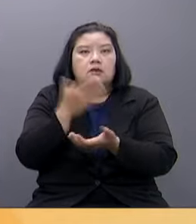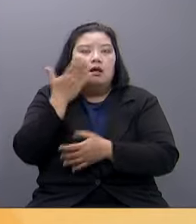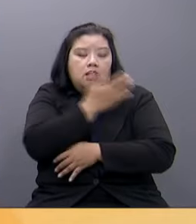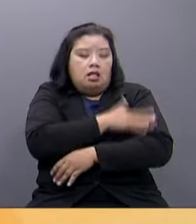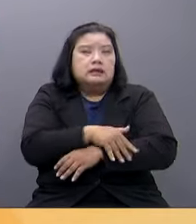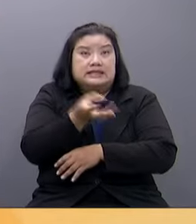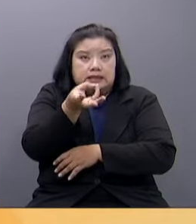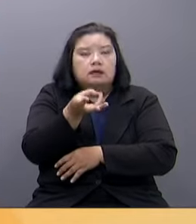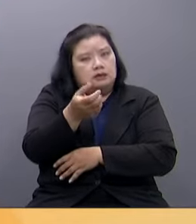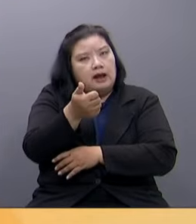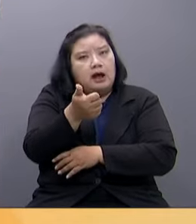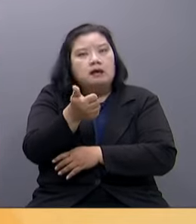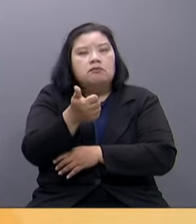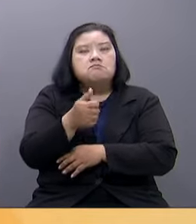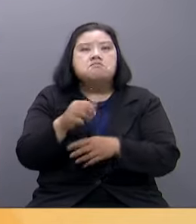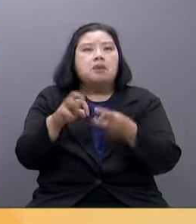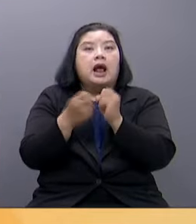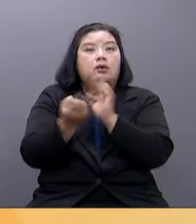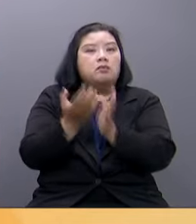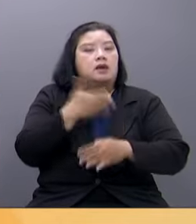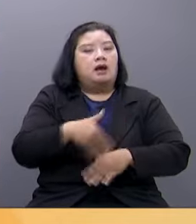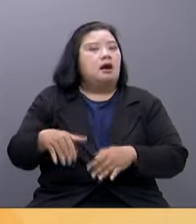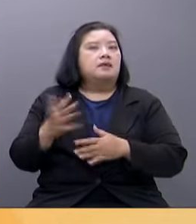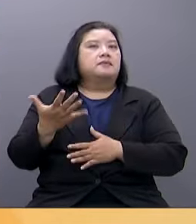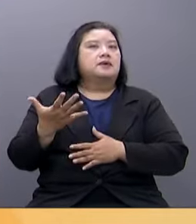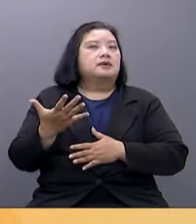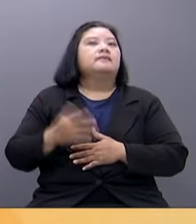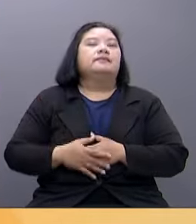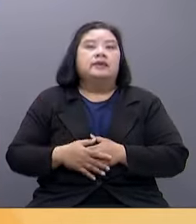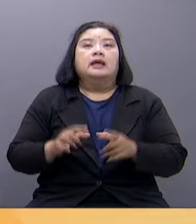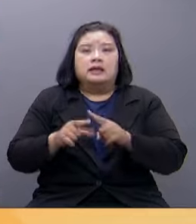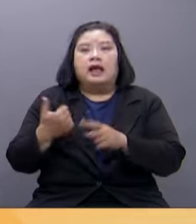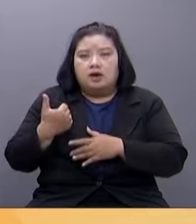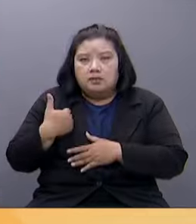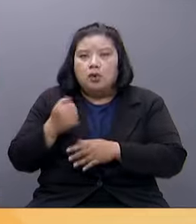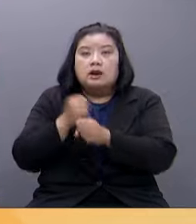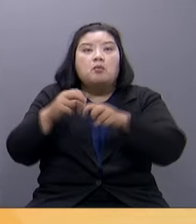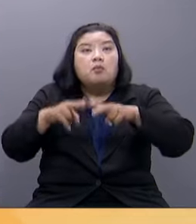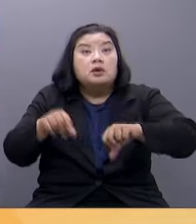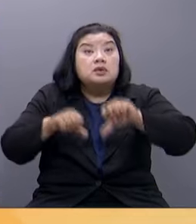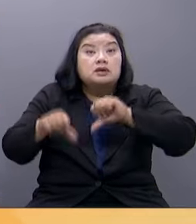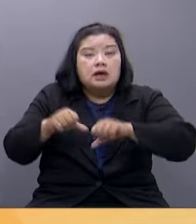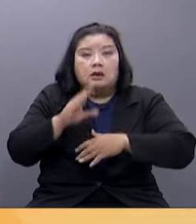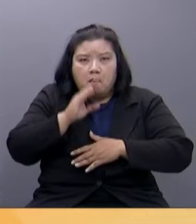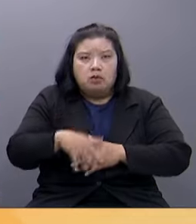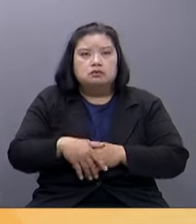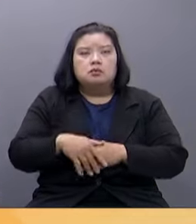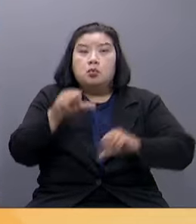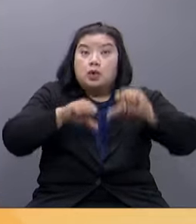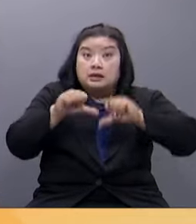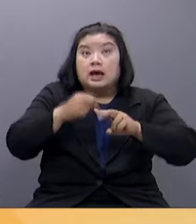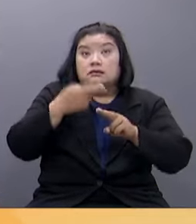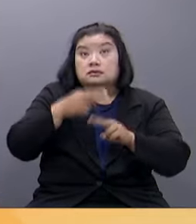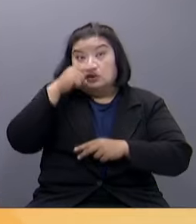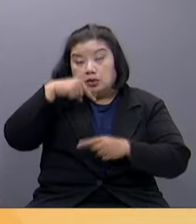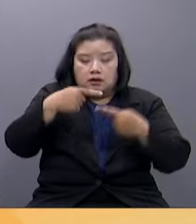ไดทำให้กล่อเกิดผลเสียอะไรบางวจักบอกว่าสรremosมเรายม ใช้อยู่ในประเทศไทยในระดับท